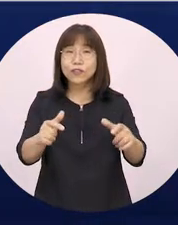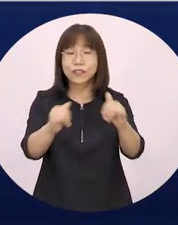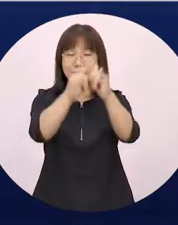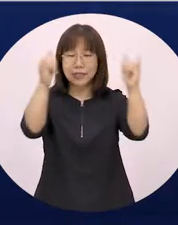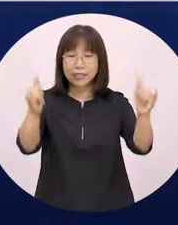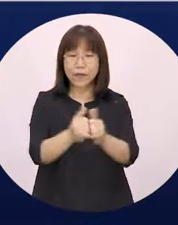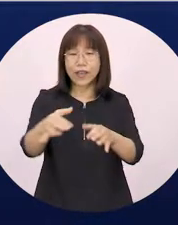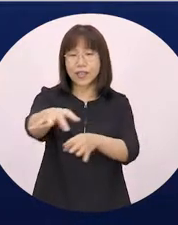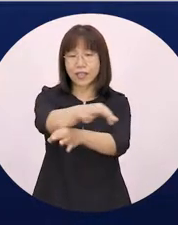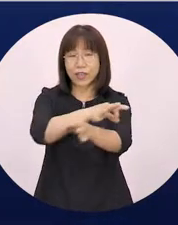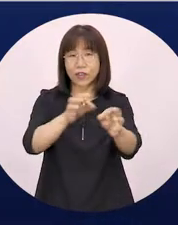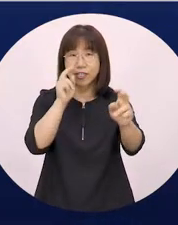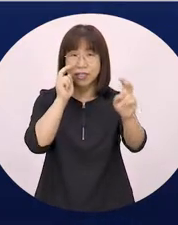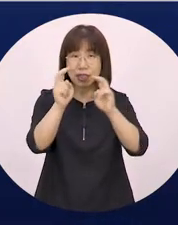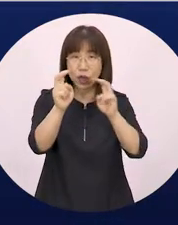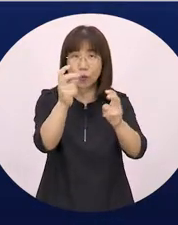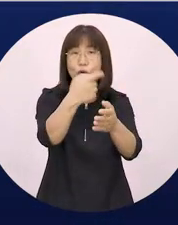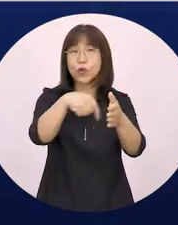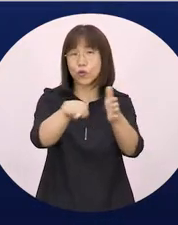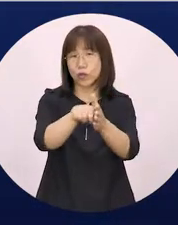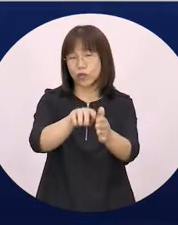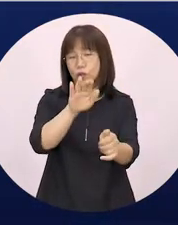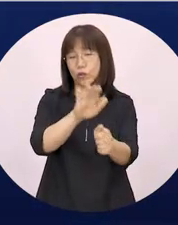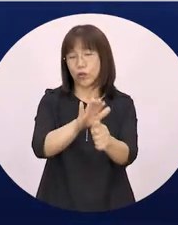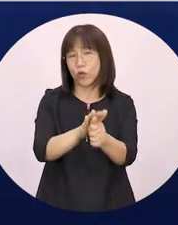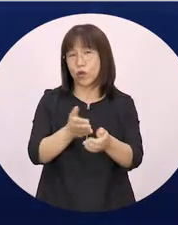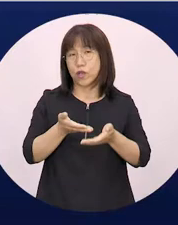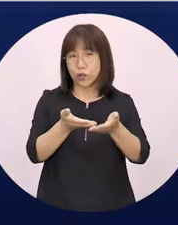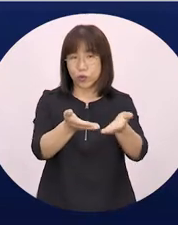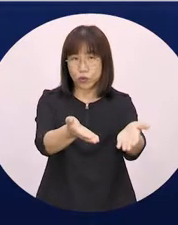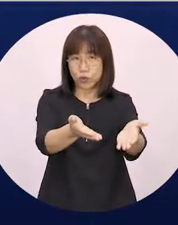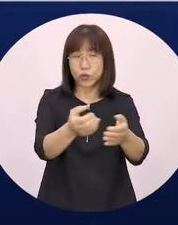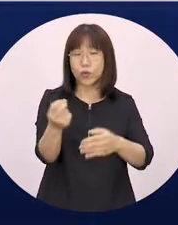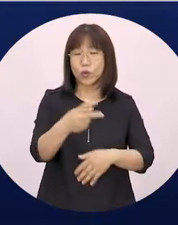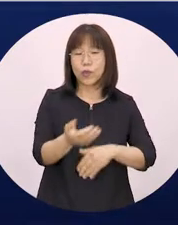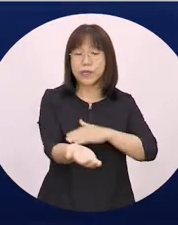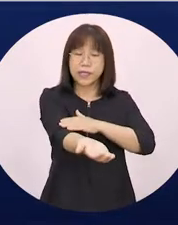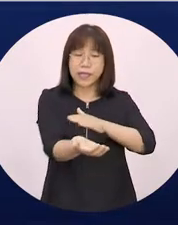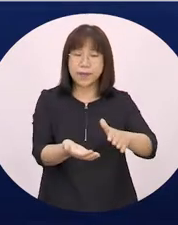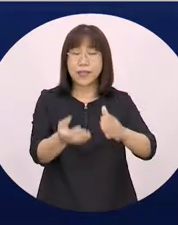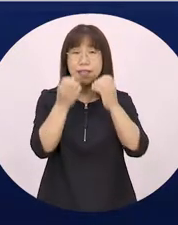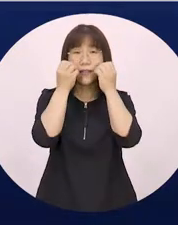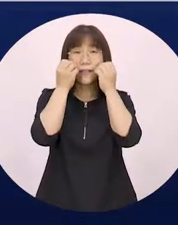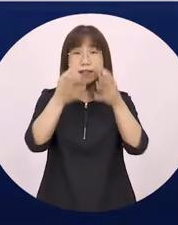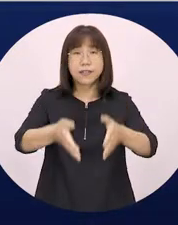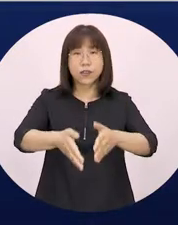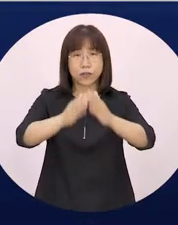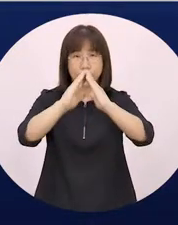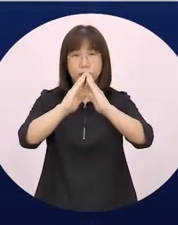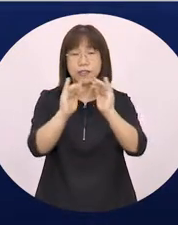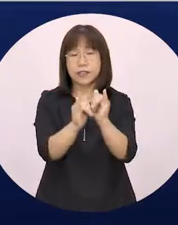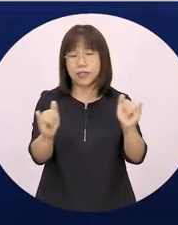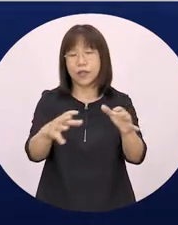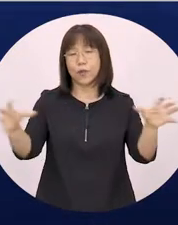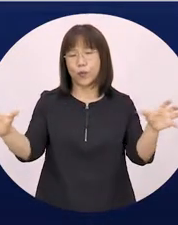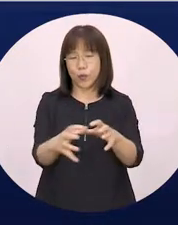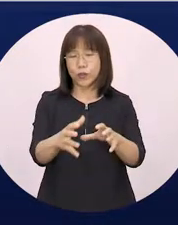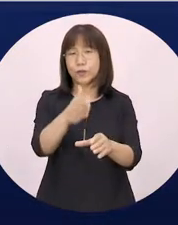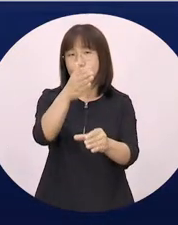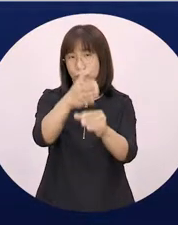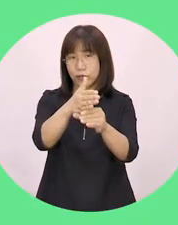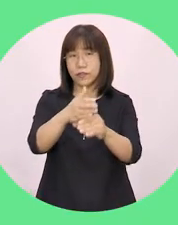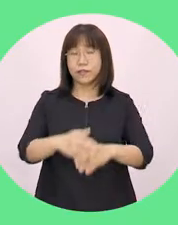강서구가 사회적 경제 기업의 보금자리를 마련하고 입주할 사회적 경제 기업과 예비 창업자를 모집합니다